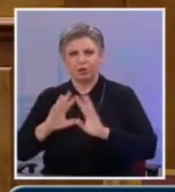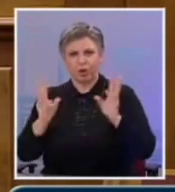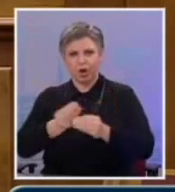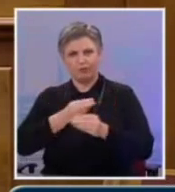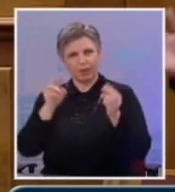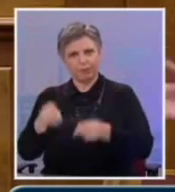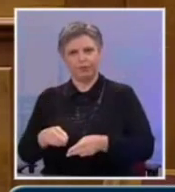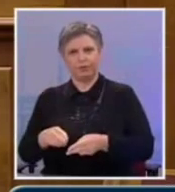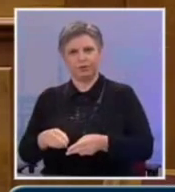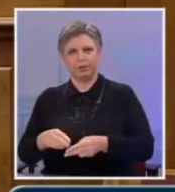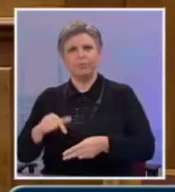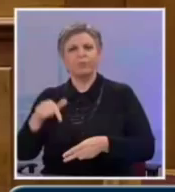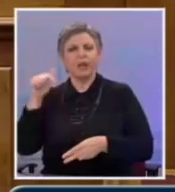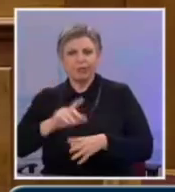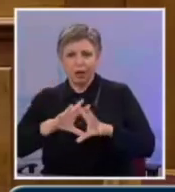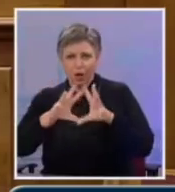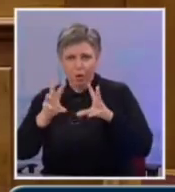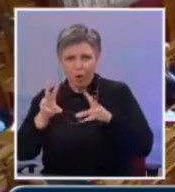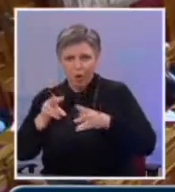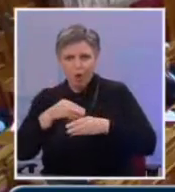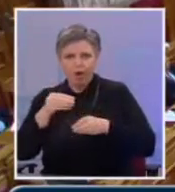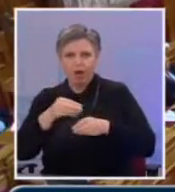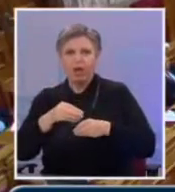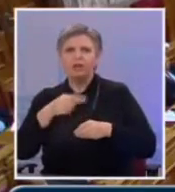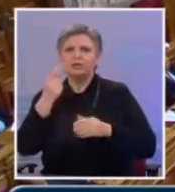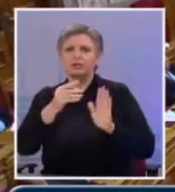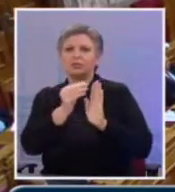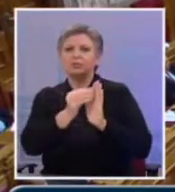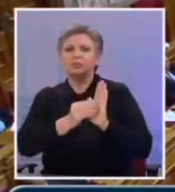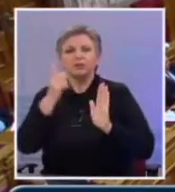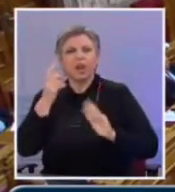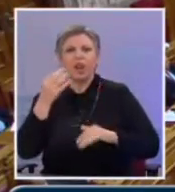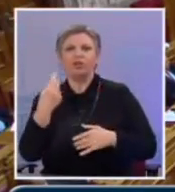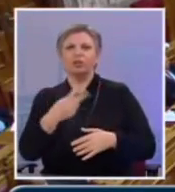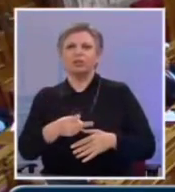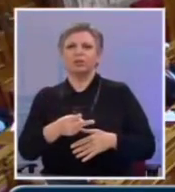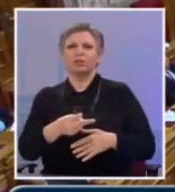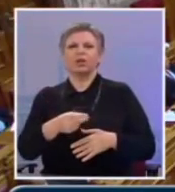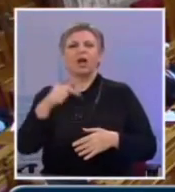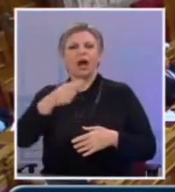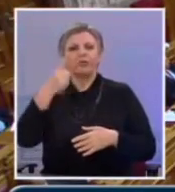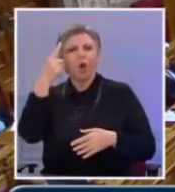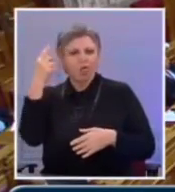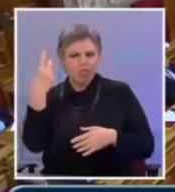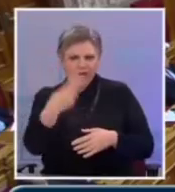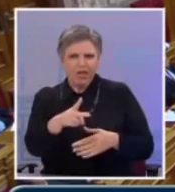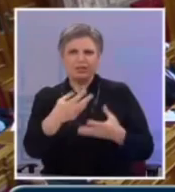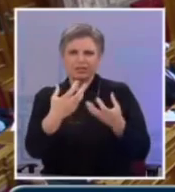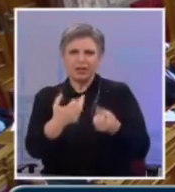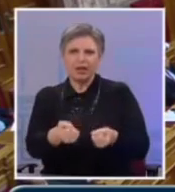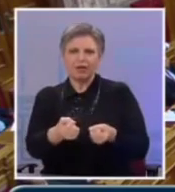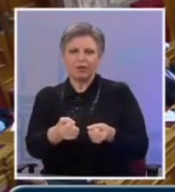είναι έξω από τη λογική σας. Αυτά είναι στο σκληρό πυρήνα των ιδεών σας.